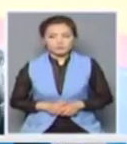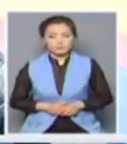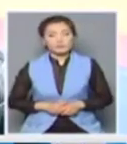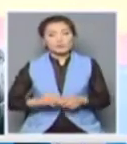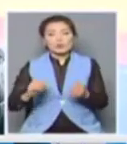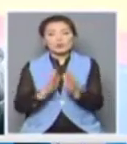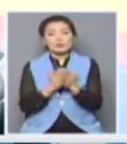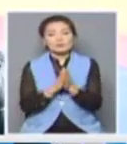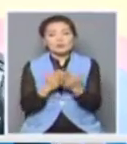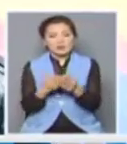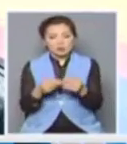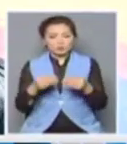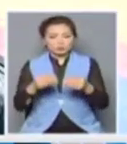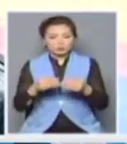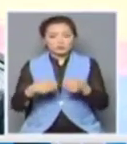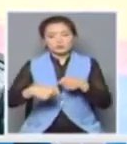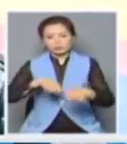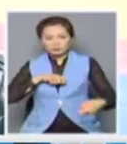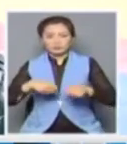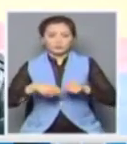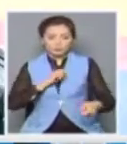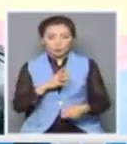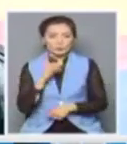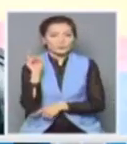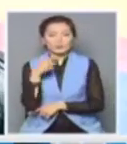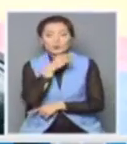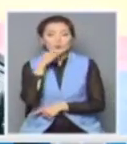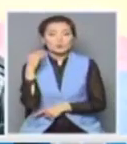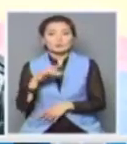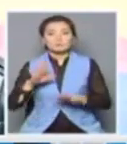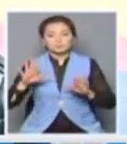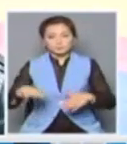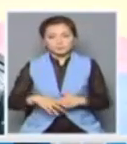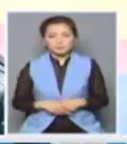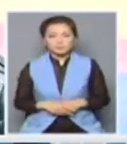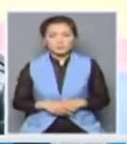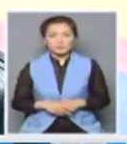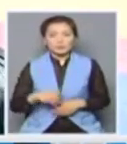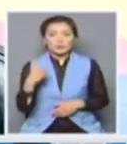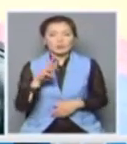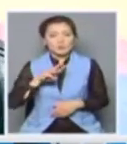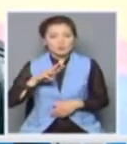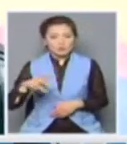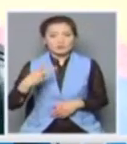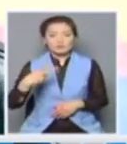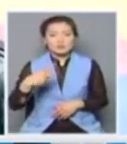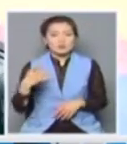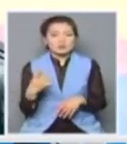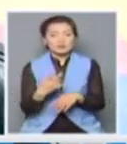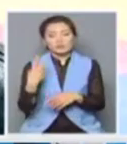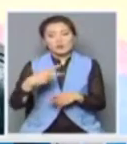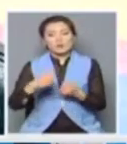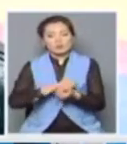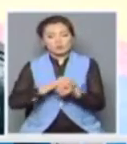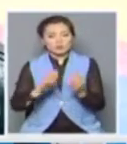қағаздан жасалған қалың календарларды жұрту. Әлемдік рекорд Ресей мемлекетіне негізінде 1 минуттың ішінде 21 календар жұртылған,